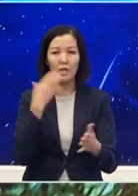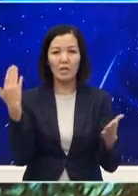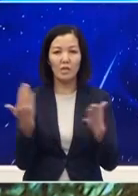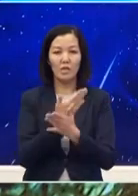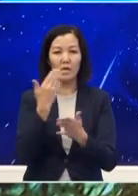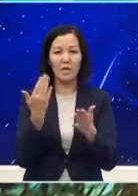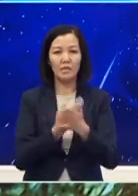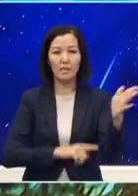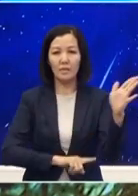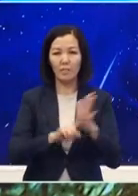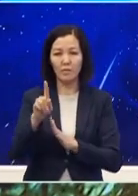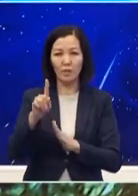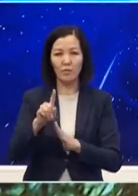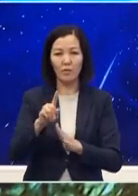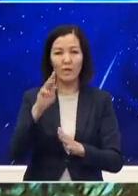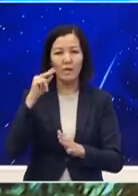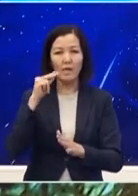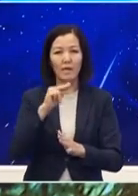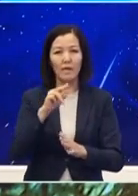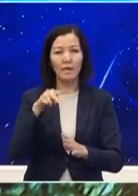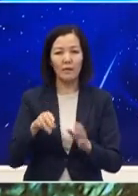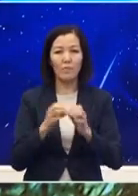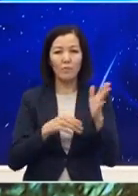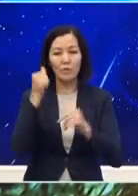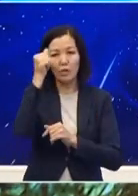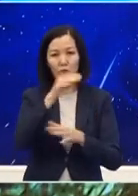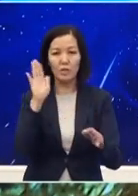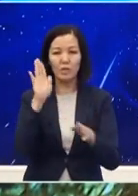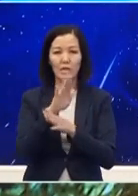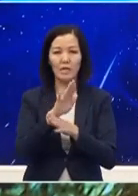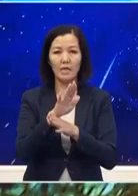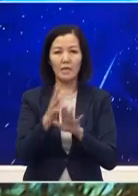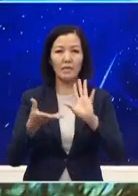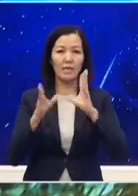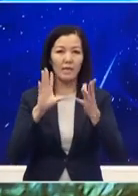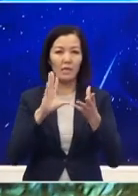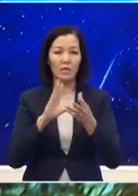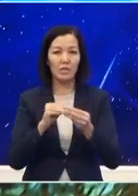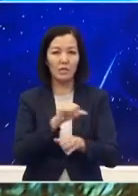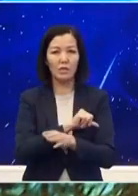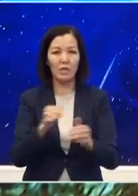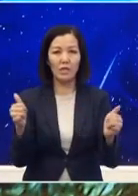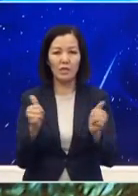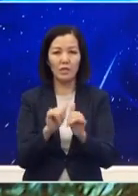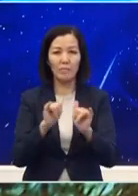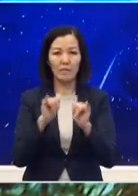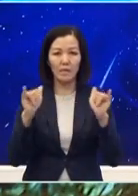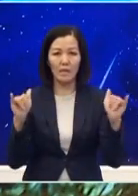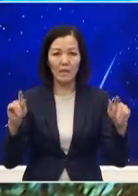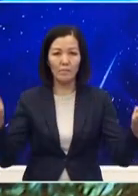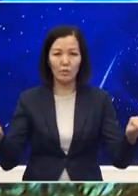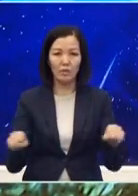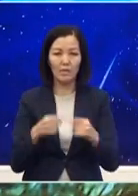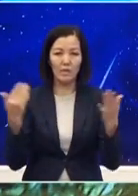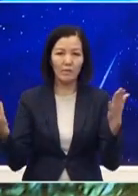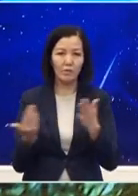ашылды. Ақжолтай жаңалықтар бастауы елбасының 2018 жылғы жарлығының жемісі шекара шебі нығайып, жанданып,